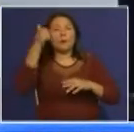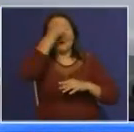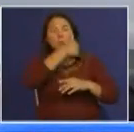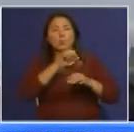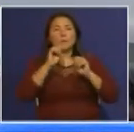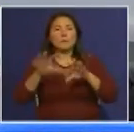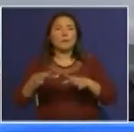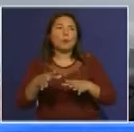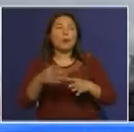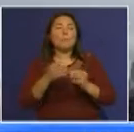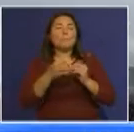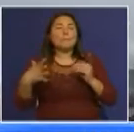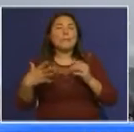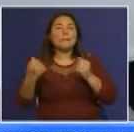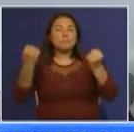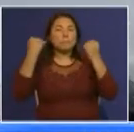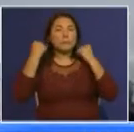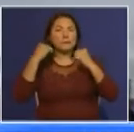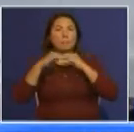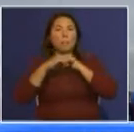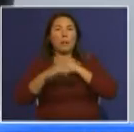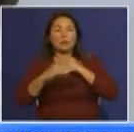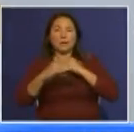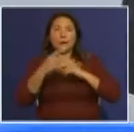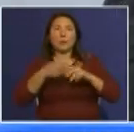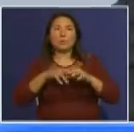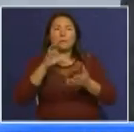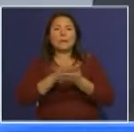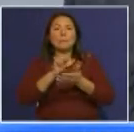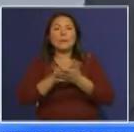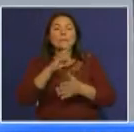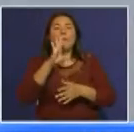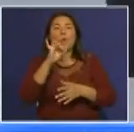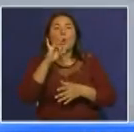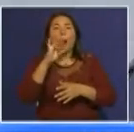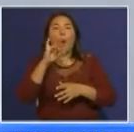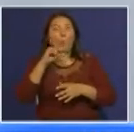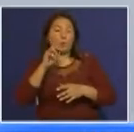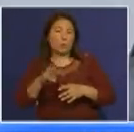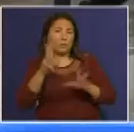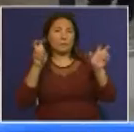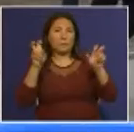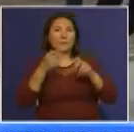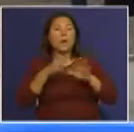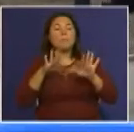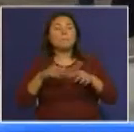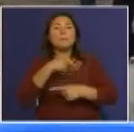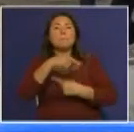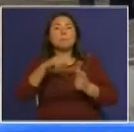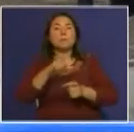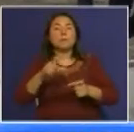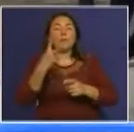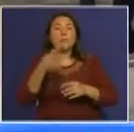в эксплуатацию 15 спортивных площадок и 10 площадок для занятия воркаутом. Также при поддержке местных бизнесменов в селе Жангалда и